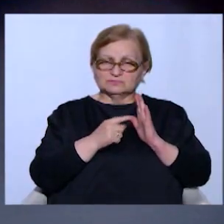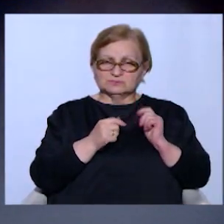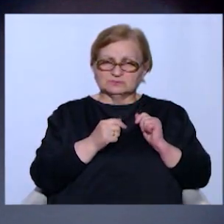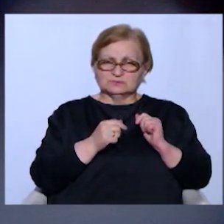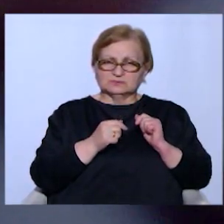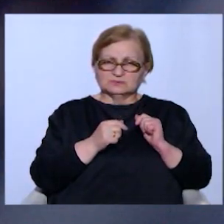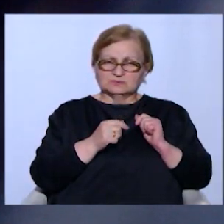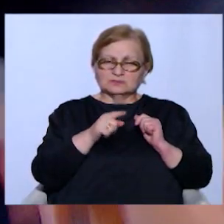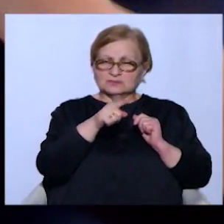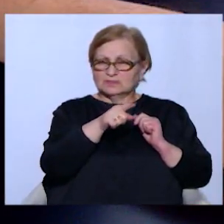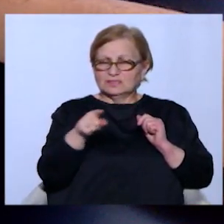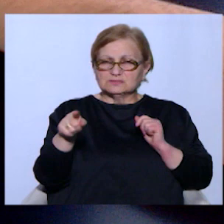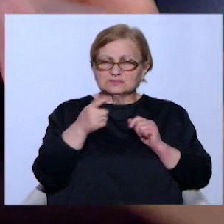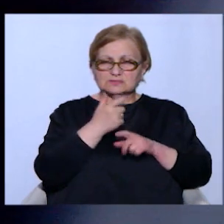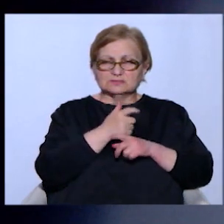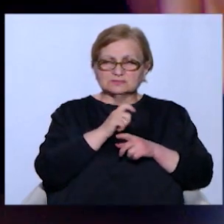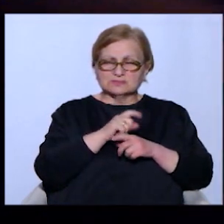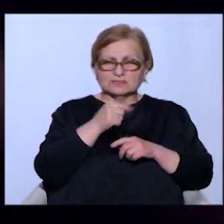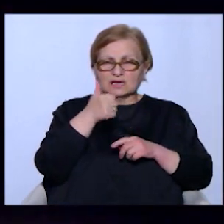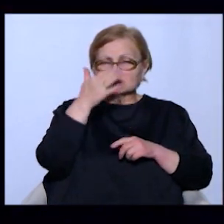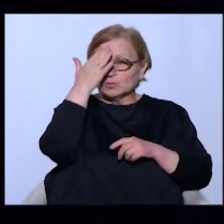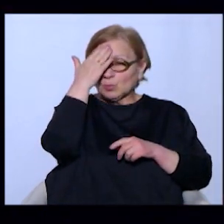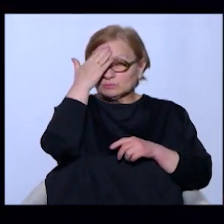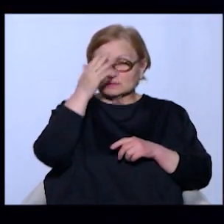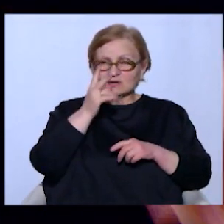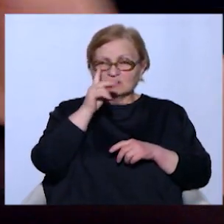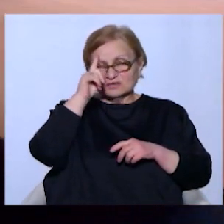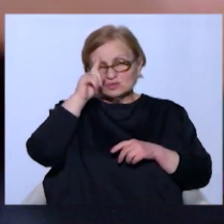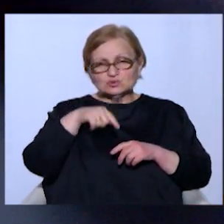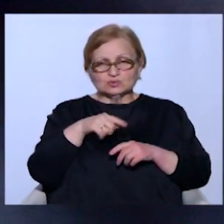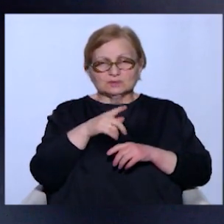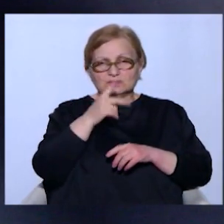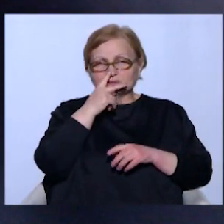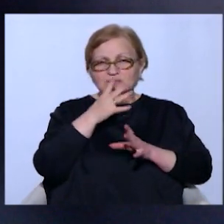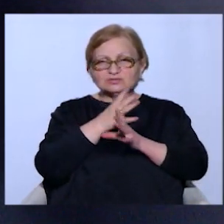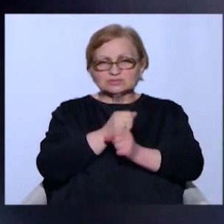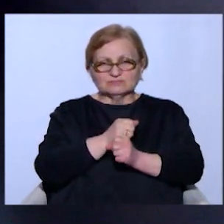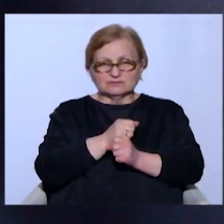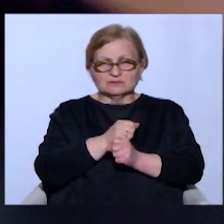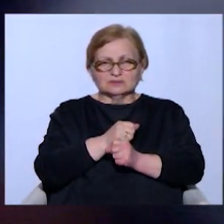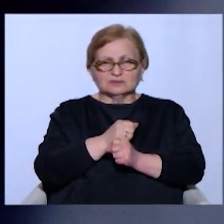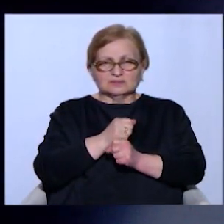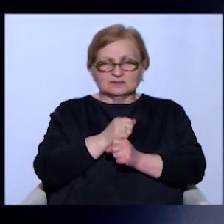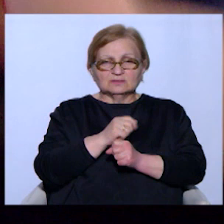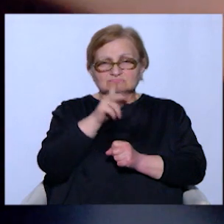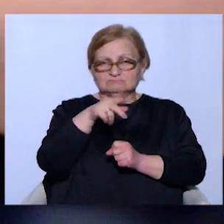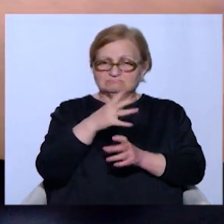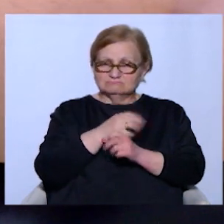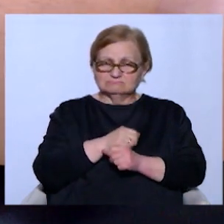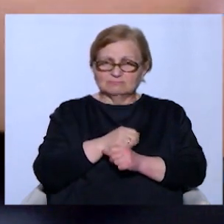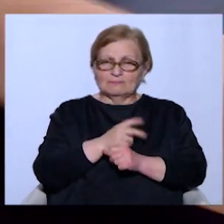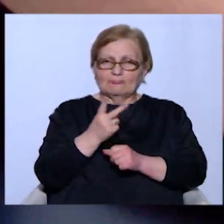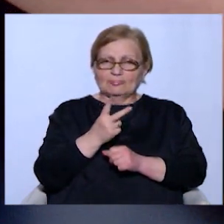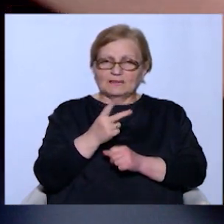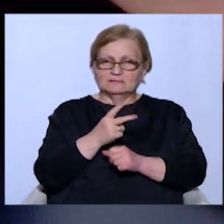სხვათაშორის ესე ძალიან კარგი უნარია, რომ იცოდეთ შეკვეცა, შეამჩნიოთ რა შეიძლება შეკვეცოს. რა თქმა უნდა, უცებ ამჩნიოთ 6-იანებს.